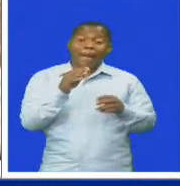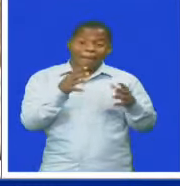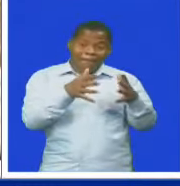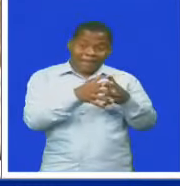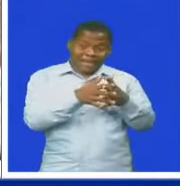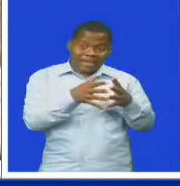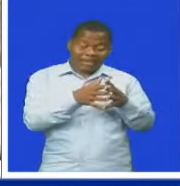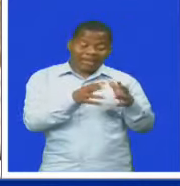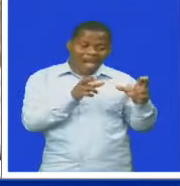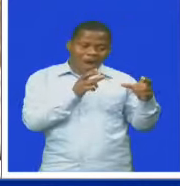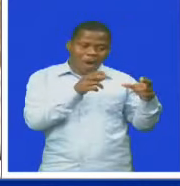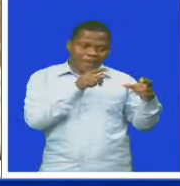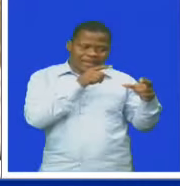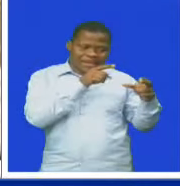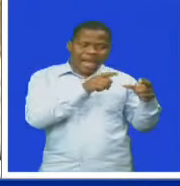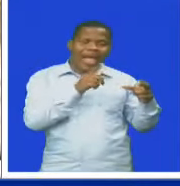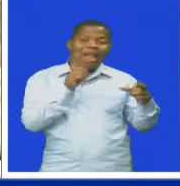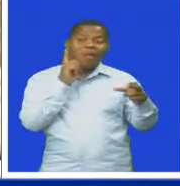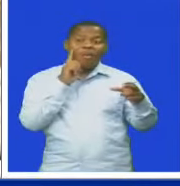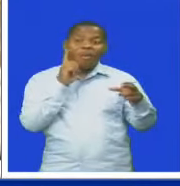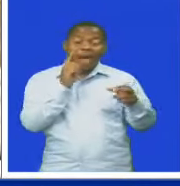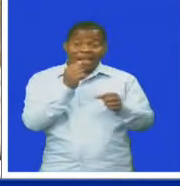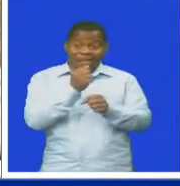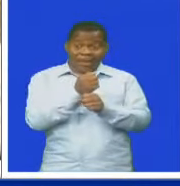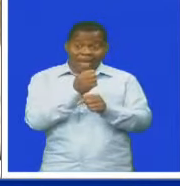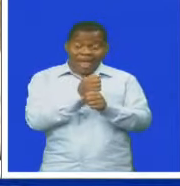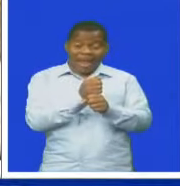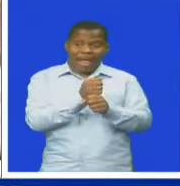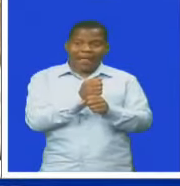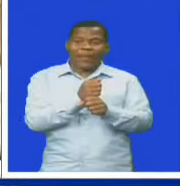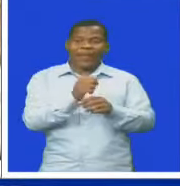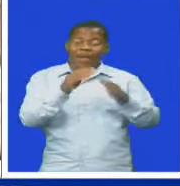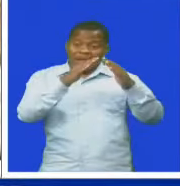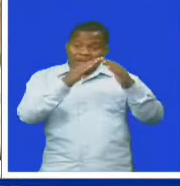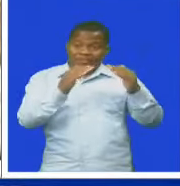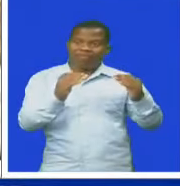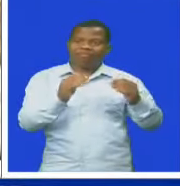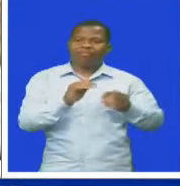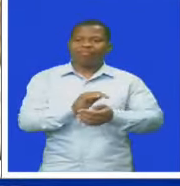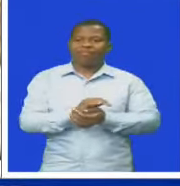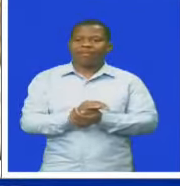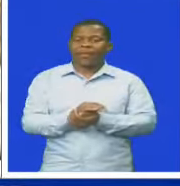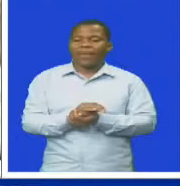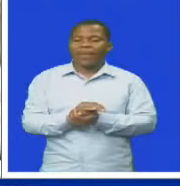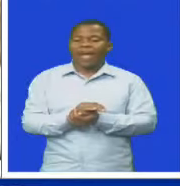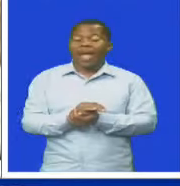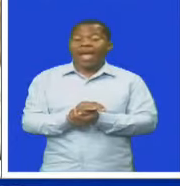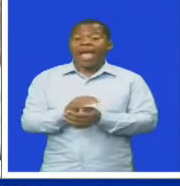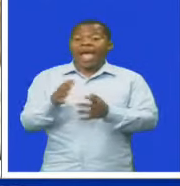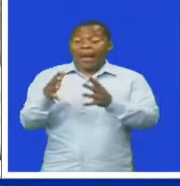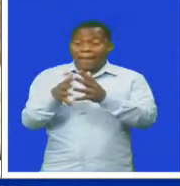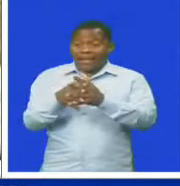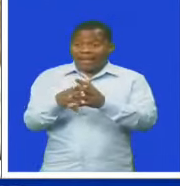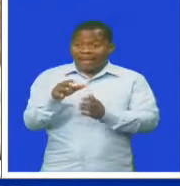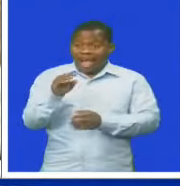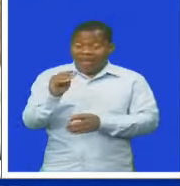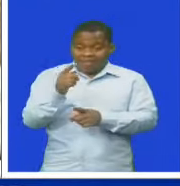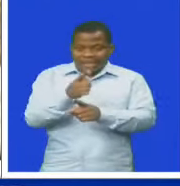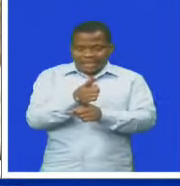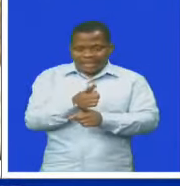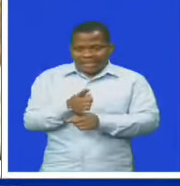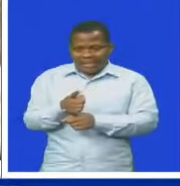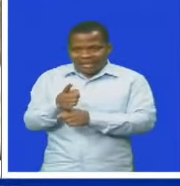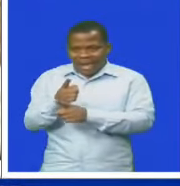yabaye esikhulu nelibandla lelilawula kusebenta kwemandla egesi lapha eveni kutawukhulumisa Tindzaba tagesi kakhulu